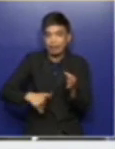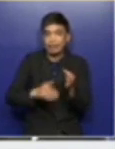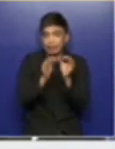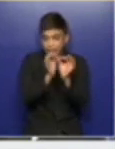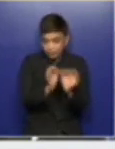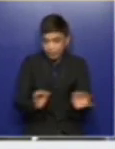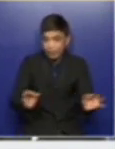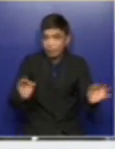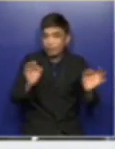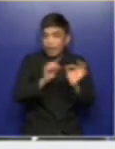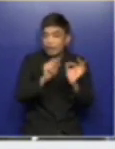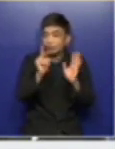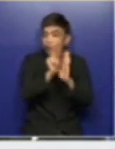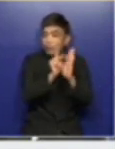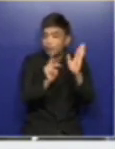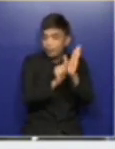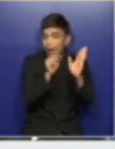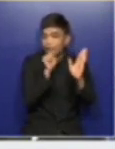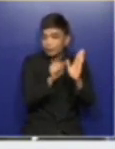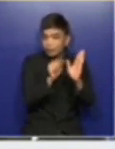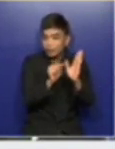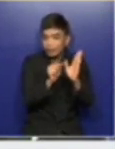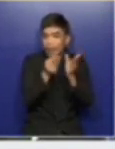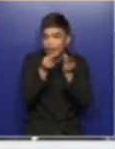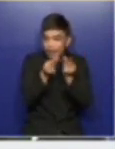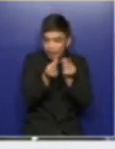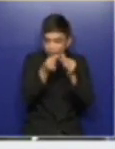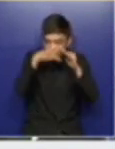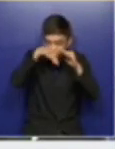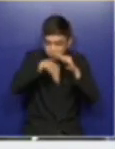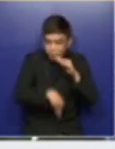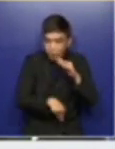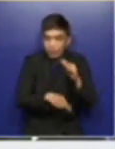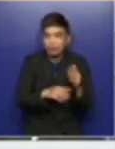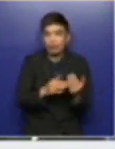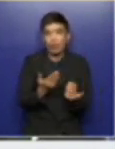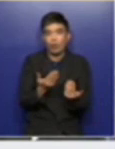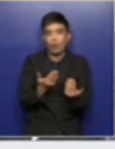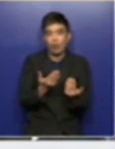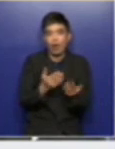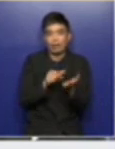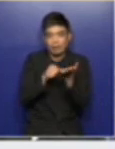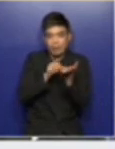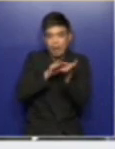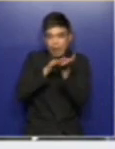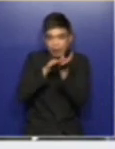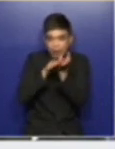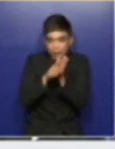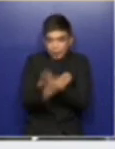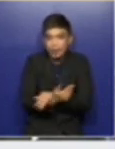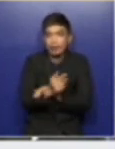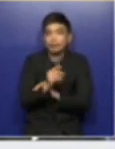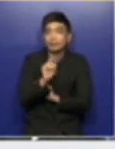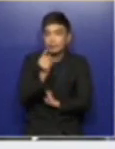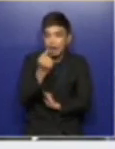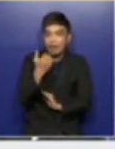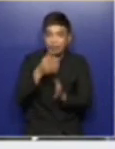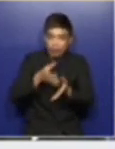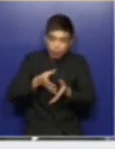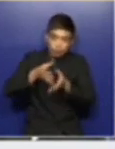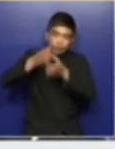าระในกฎหมายผมขออนุญาตท่านประธานด้วยความเคารพครับอาจจะต้องมีการปรับแก้อาจจะต้องมีการทบท